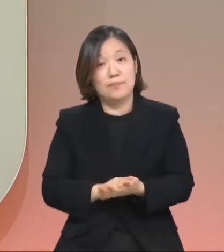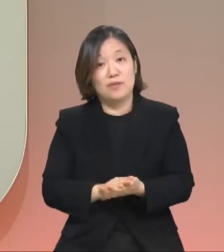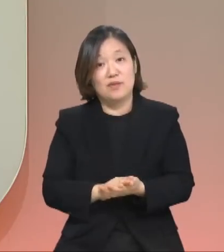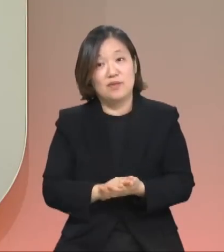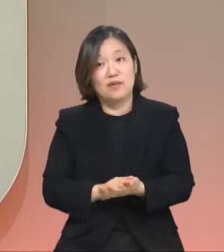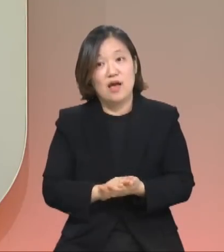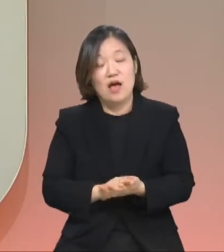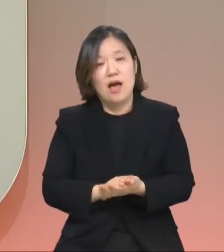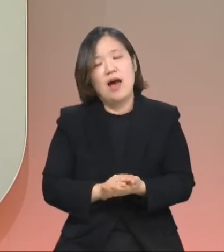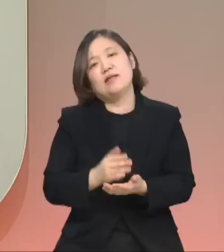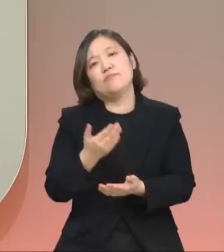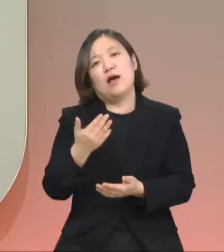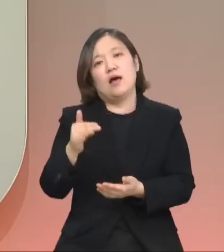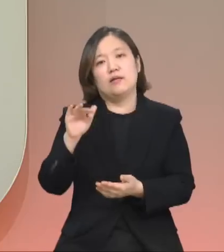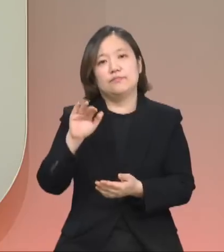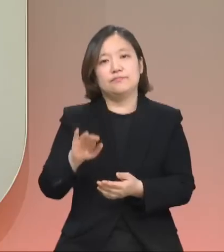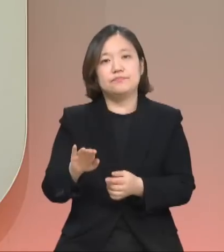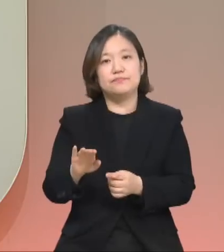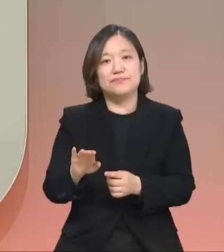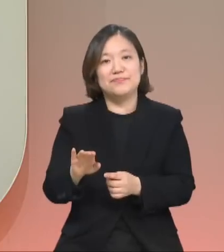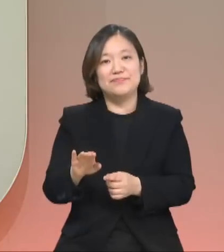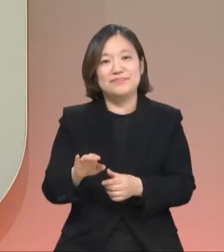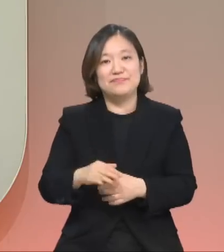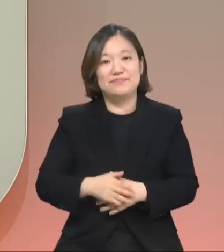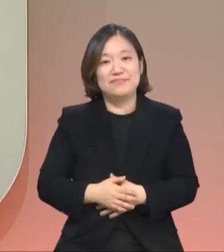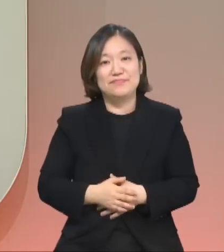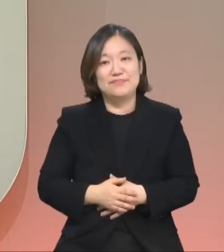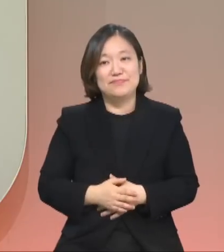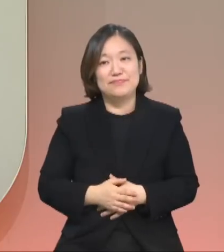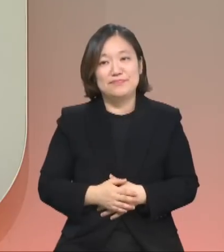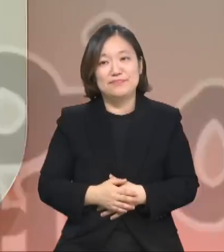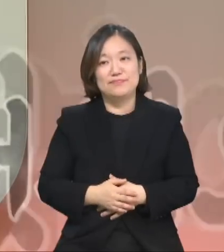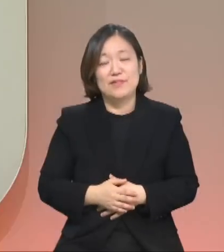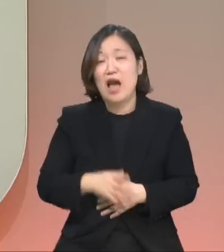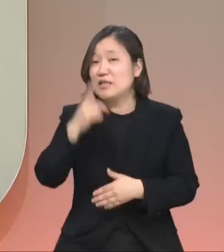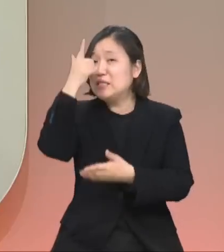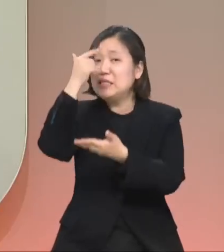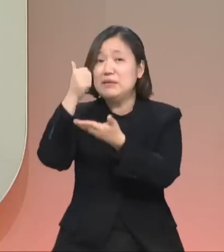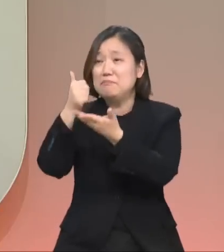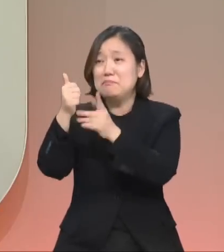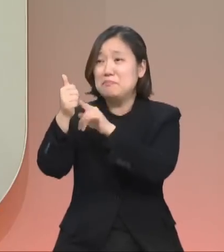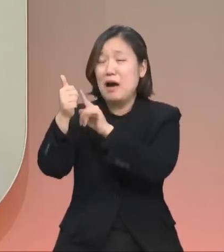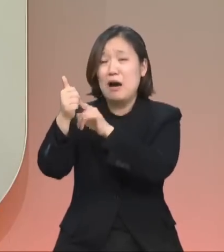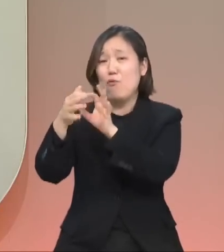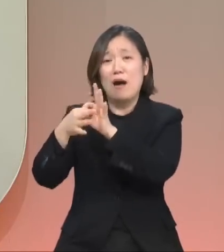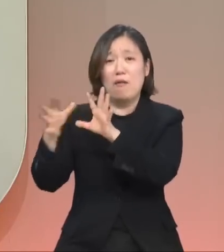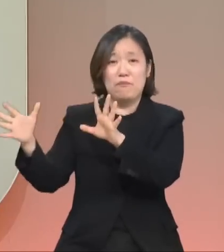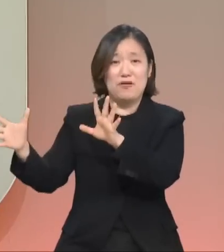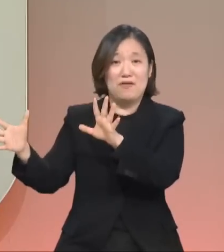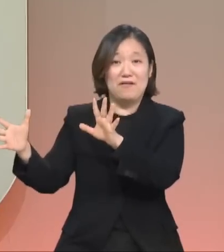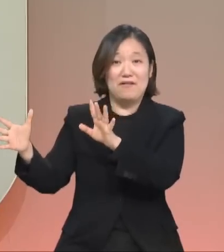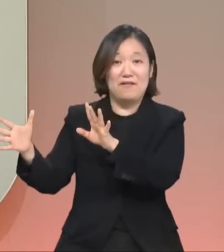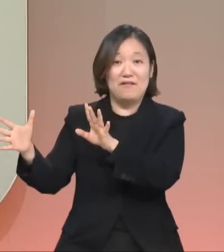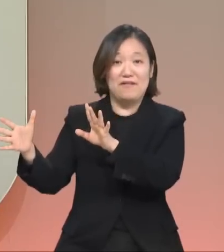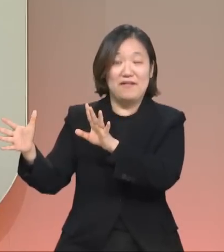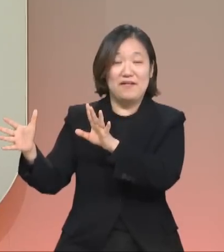제가 드리고 싶은 얘기는 그거는 스님하고 아무 관계가 없어요